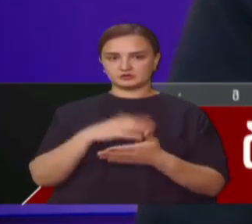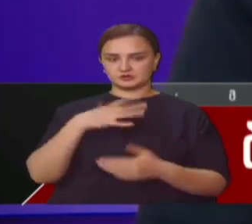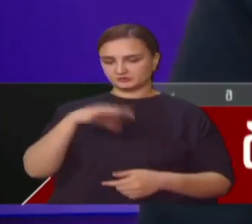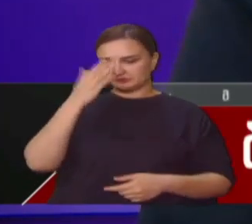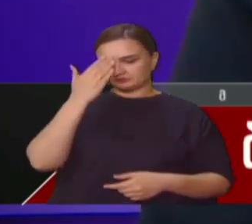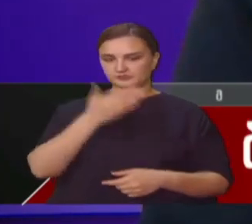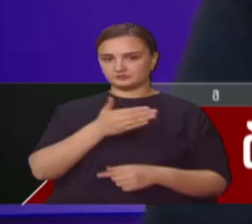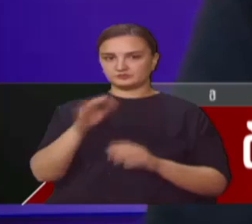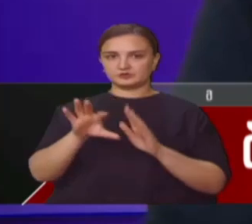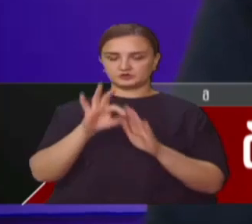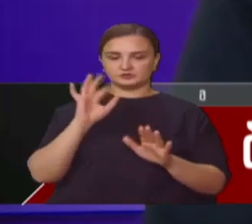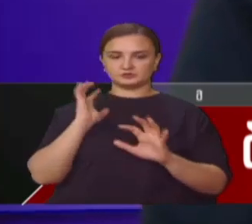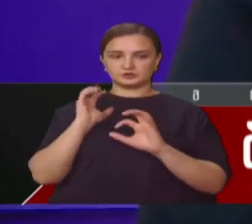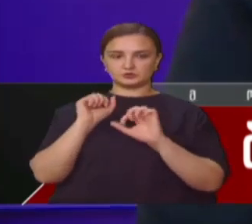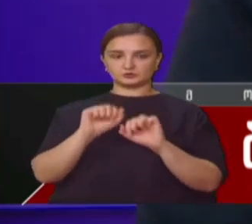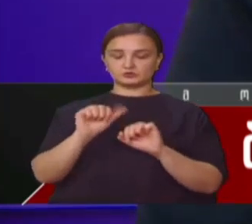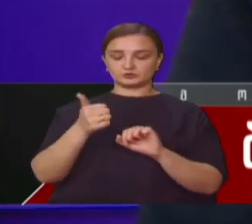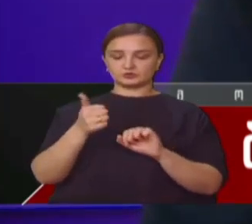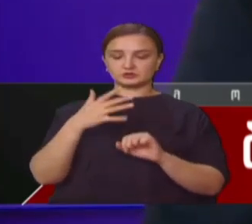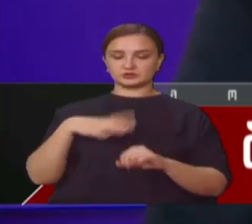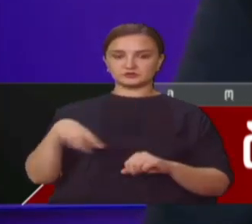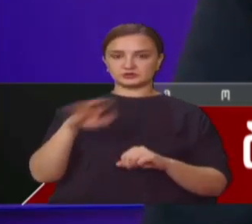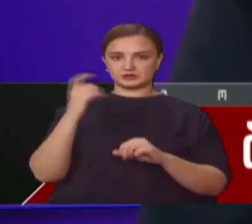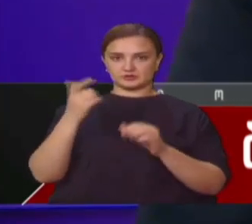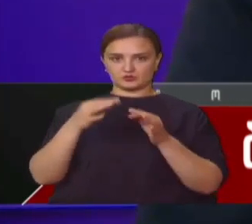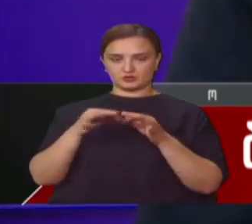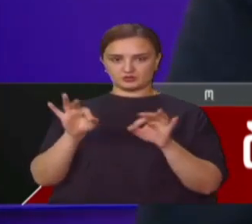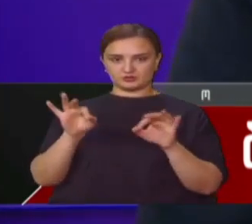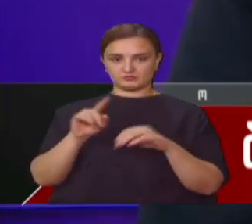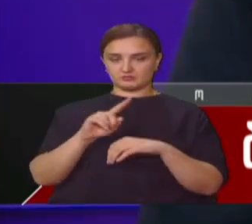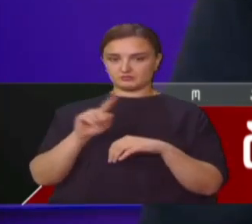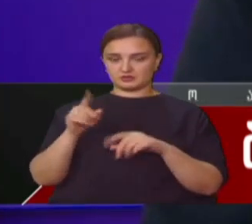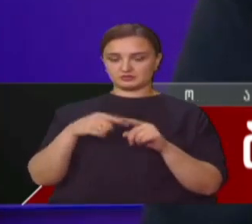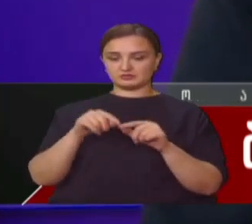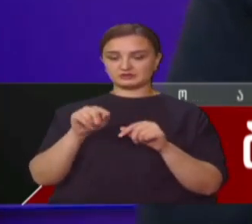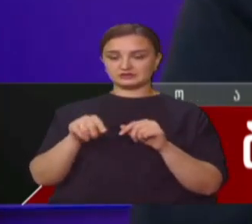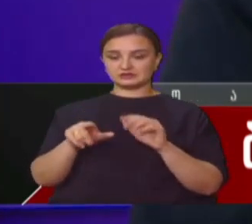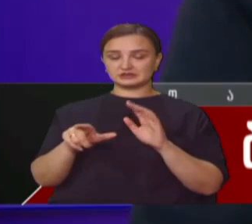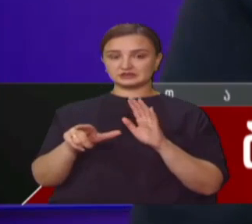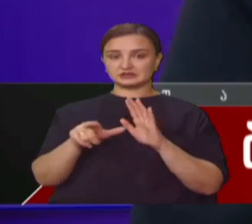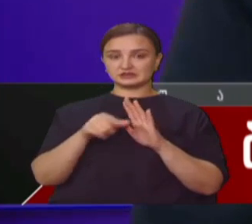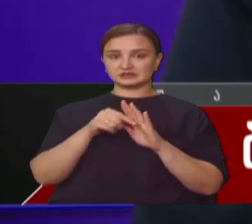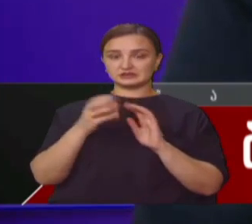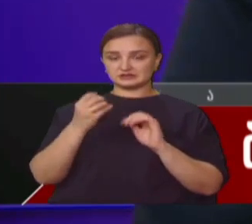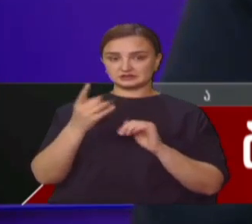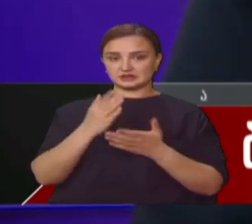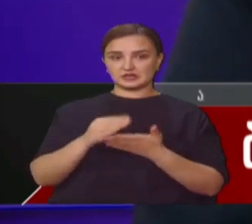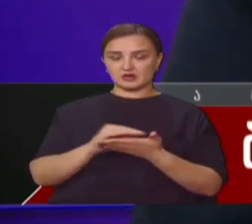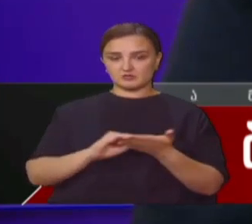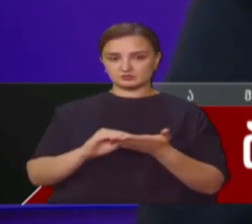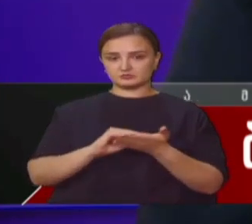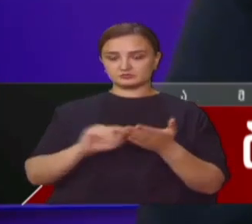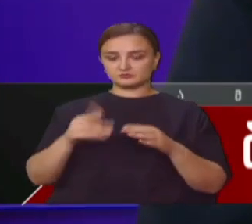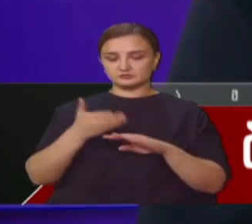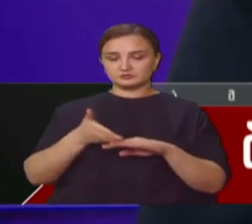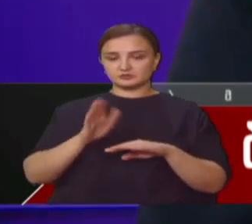ხალხის არჩევანს უჭერს მხარს, ისევე როგორც საქართველოს დემოკრატიას, თუმცა იქვე, რა თქმა უნდა, კიდევ ერთხელ არის გამეორებული ის